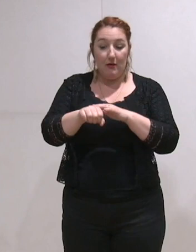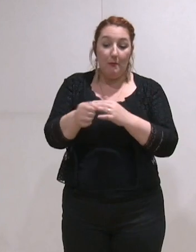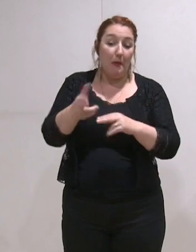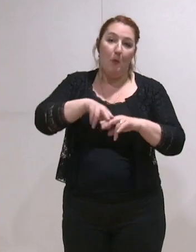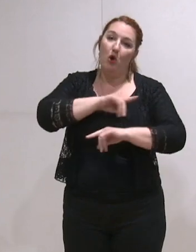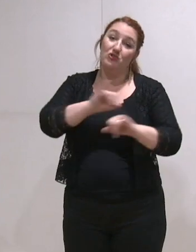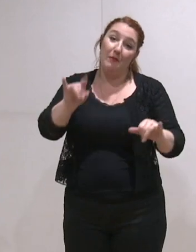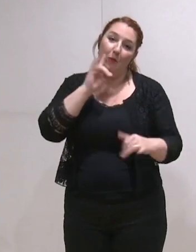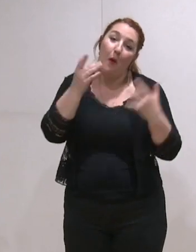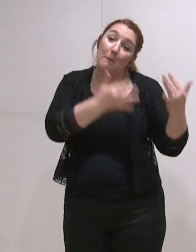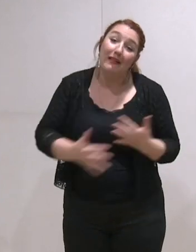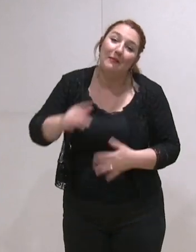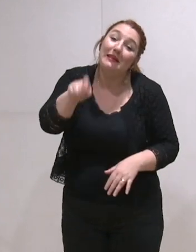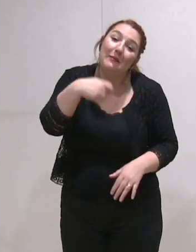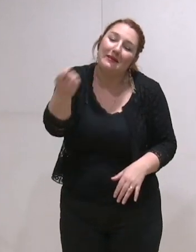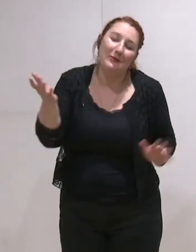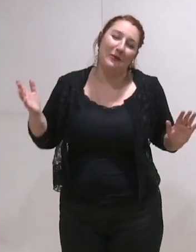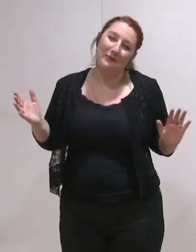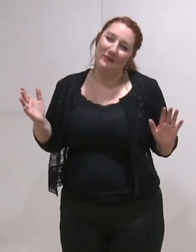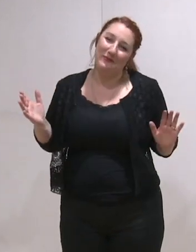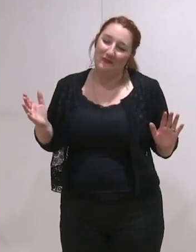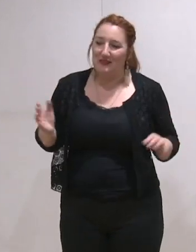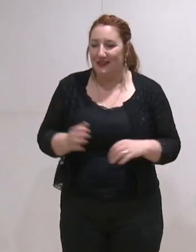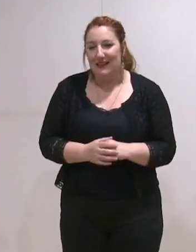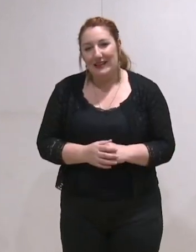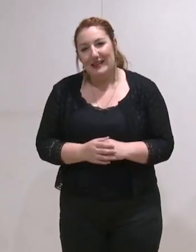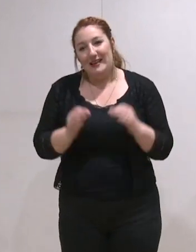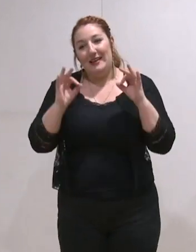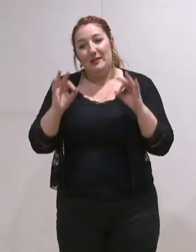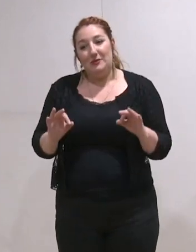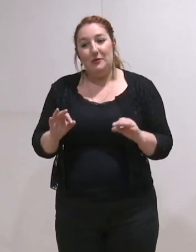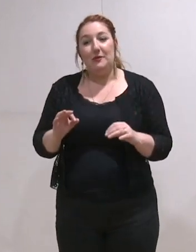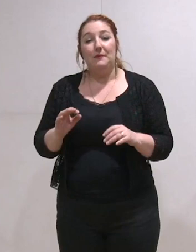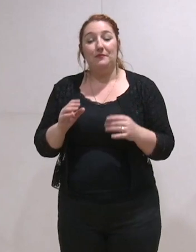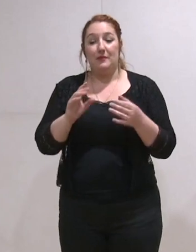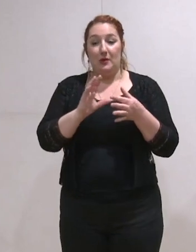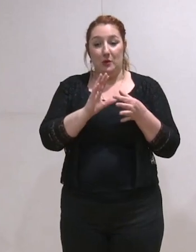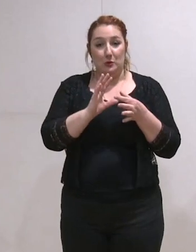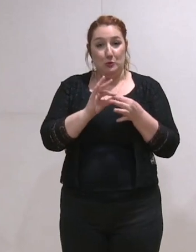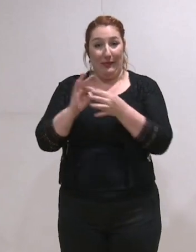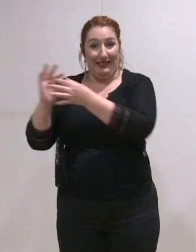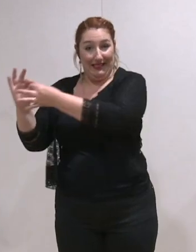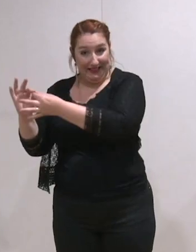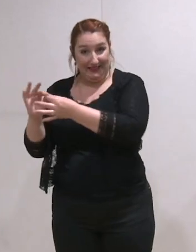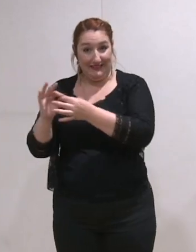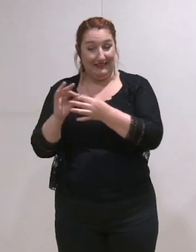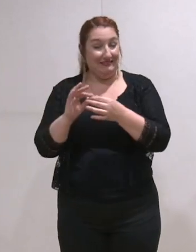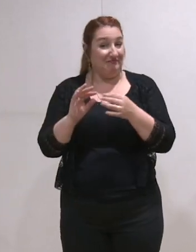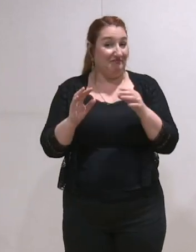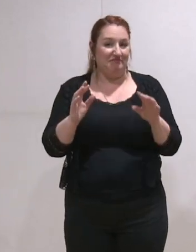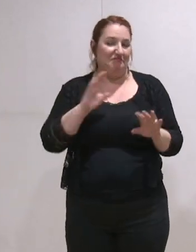évidemment et et donc une autre propriétire remarquable de cette suite et que le